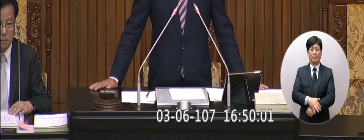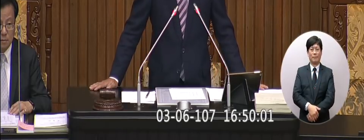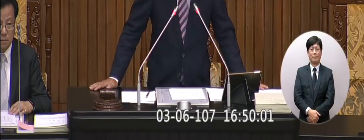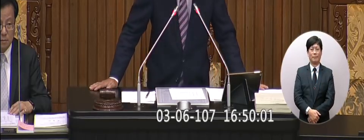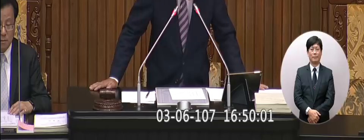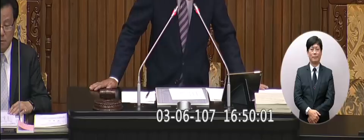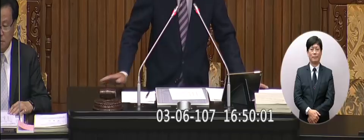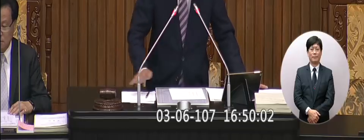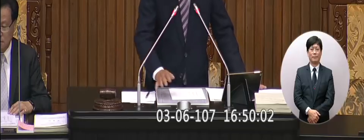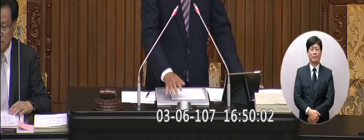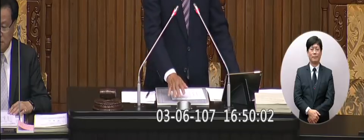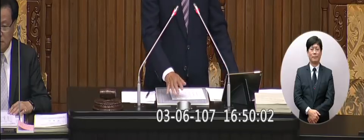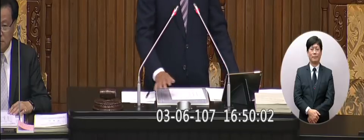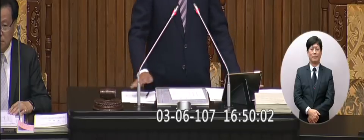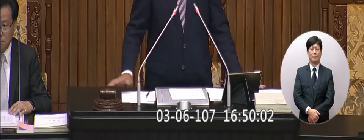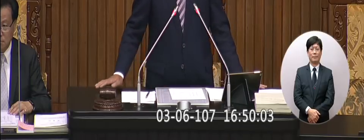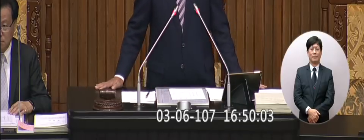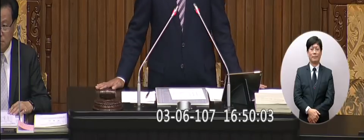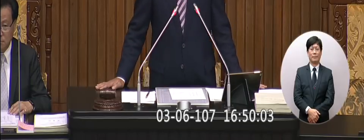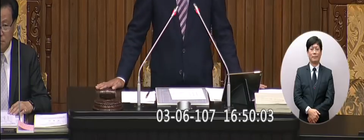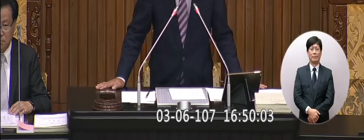15分钟。